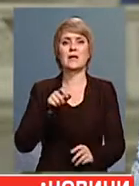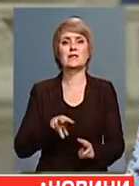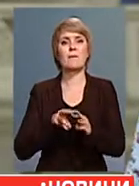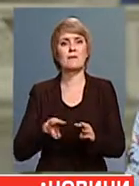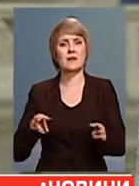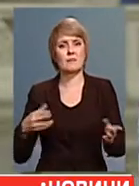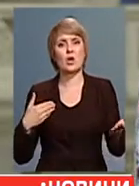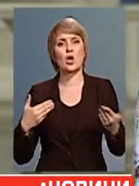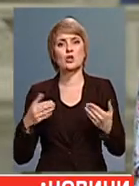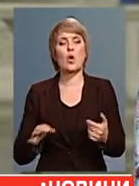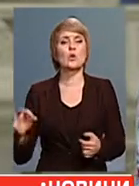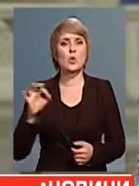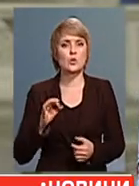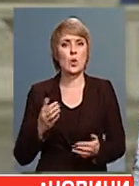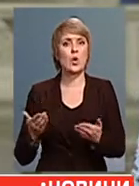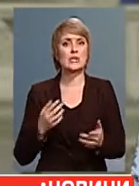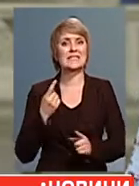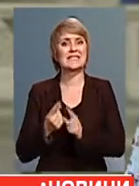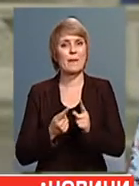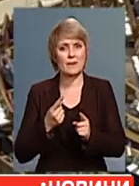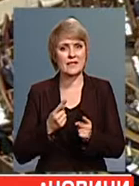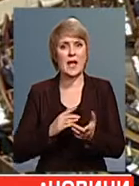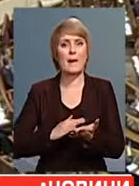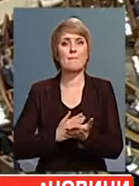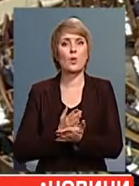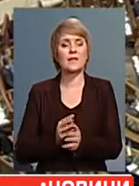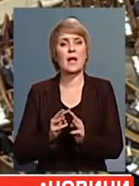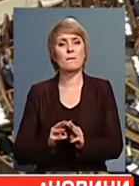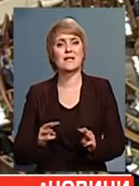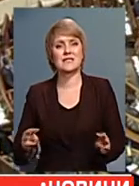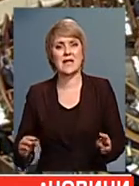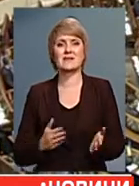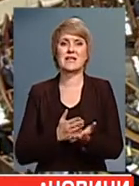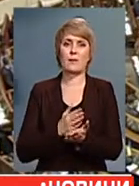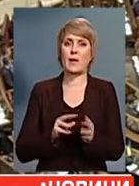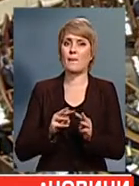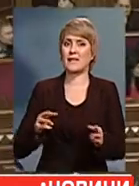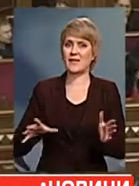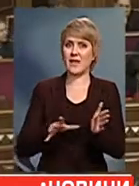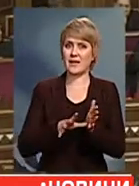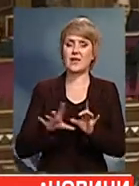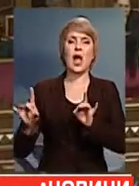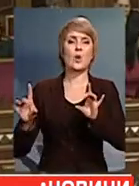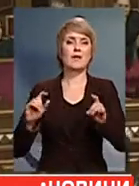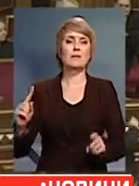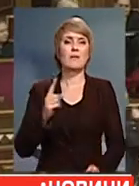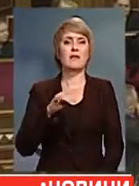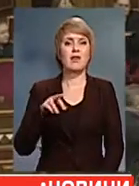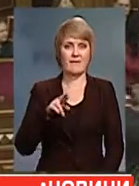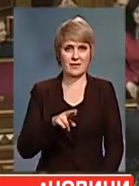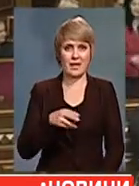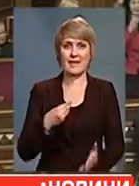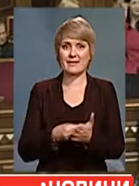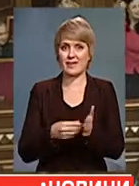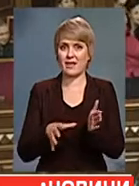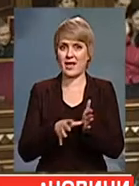чи зміниться політика міністерств, їх напрямки. Зокрема, у Міністерстві енергетики вже проанонсували, що з 1 травня